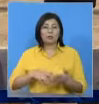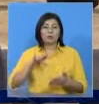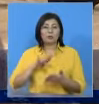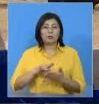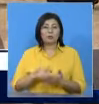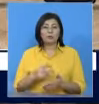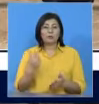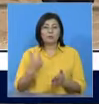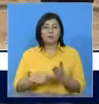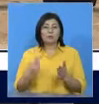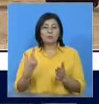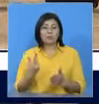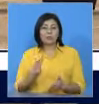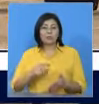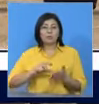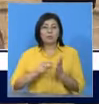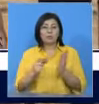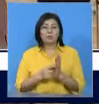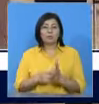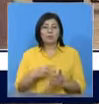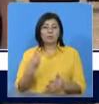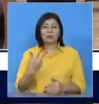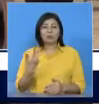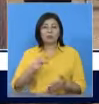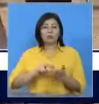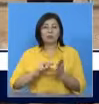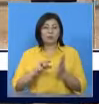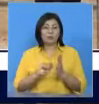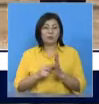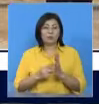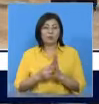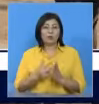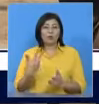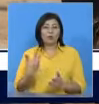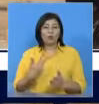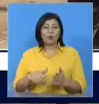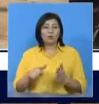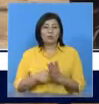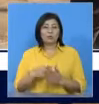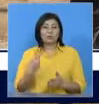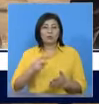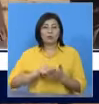7-8 пәтерлі, соның ішінде 2 бөлмелі, 3 бөлмелі үйлер, 36 2 бөлмелі,